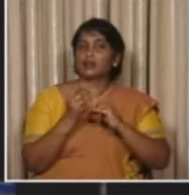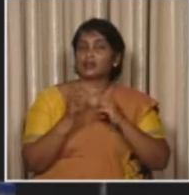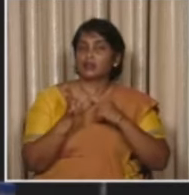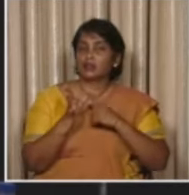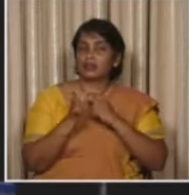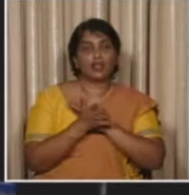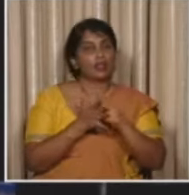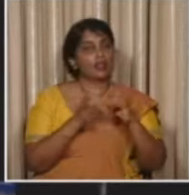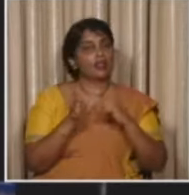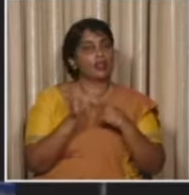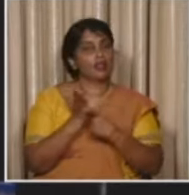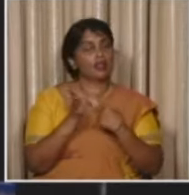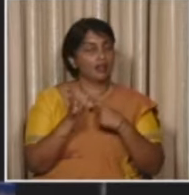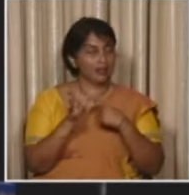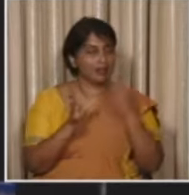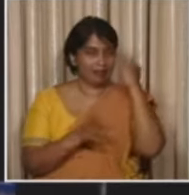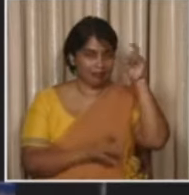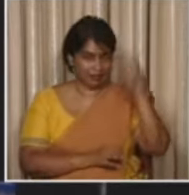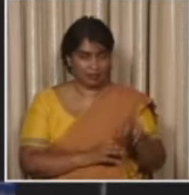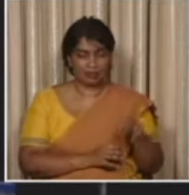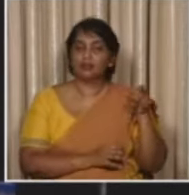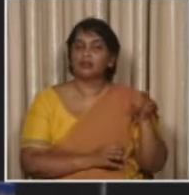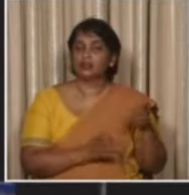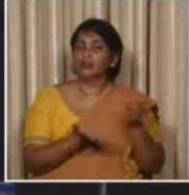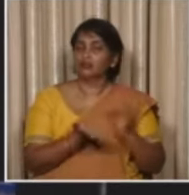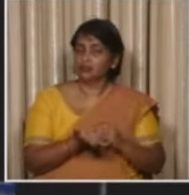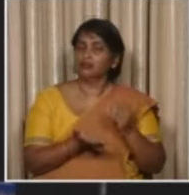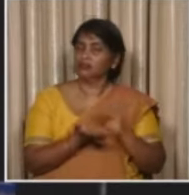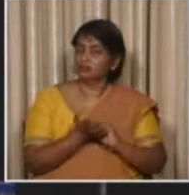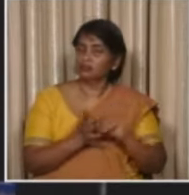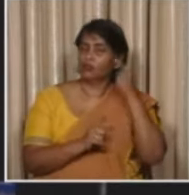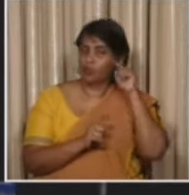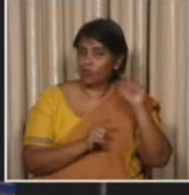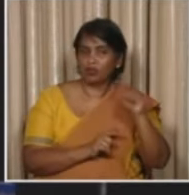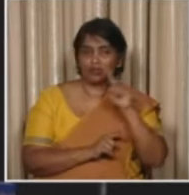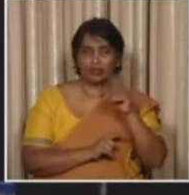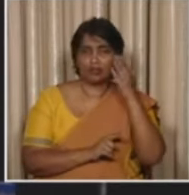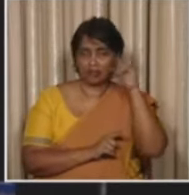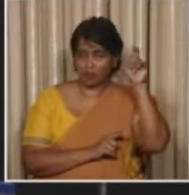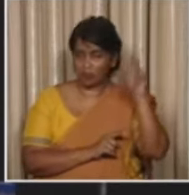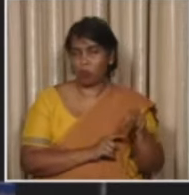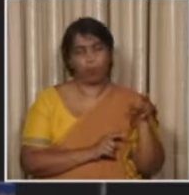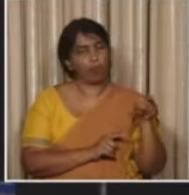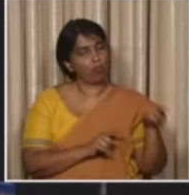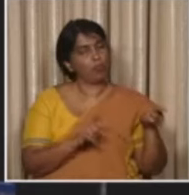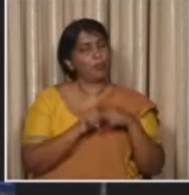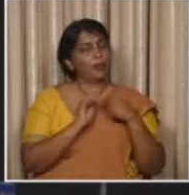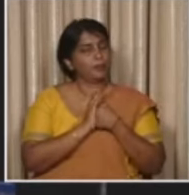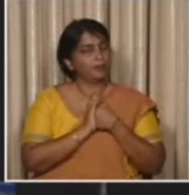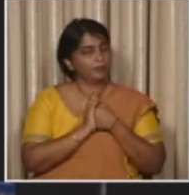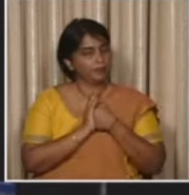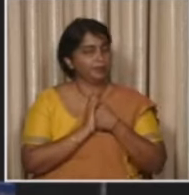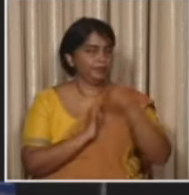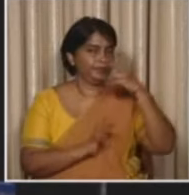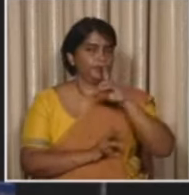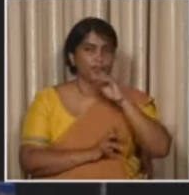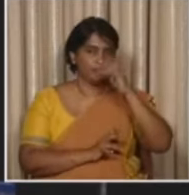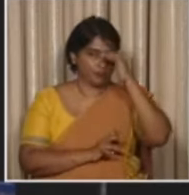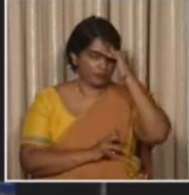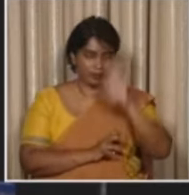කියන කාන්තාව පිළිබඳව දිගින් දිගටම අපි කතා කරා. සහරා ජස්මින් කියන කාන්තාව ගරු නියෝජ්‍ය